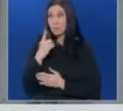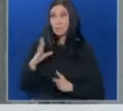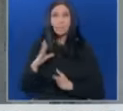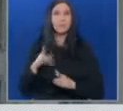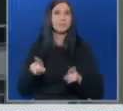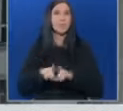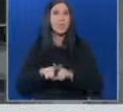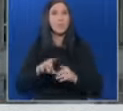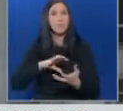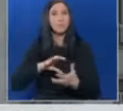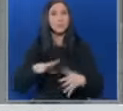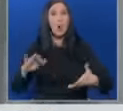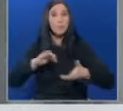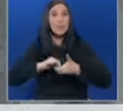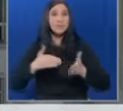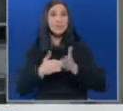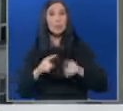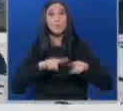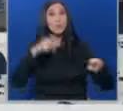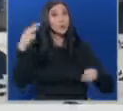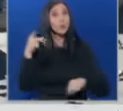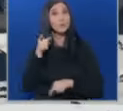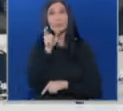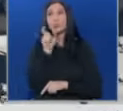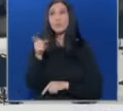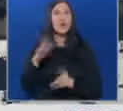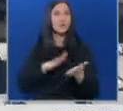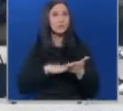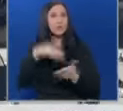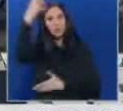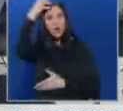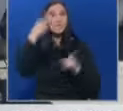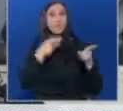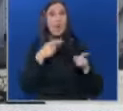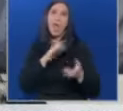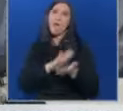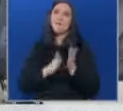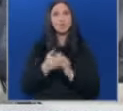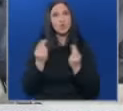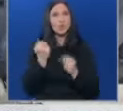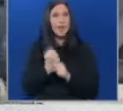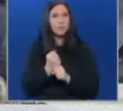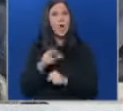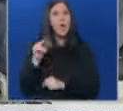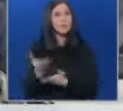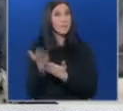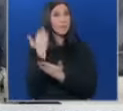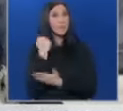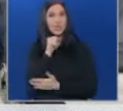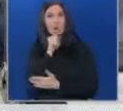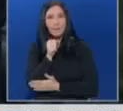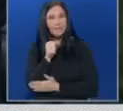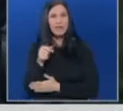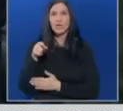политическо обединяване срещу прокуратурата и по думите му това е доказателство, че държавното обвинение си върши добре работата. Казах в предишния брифинг,